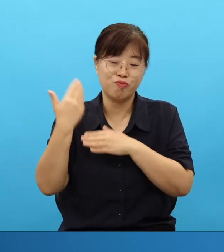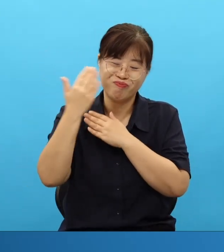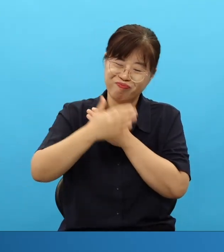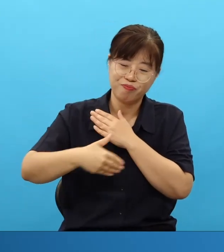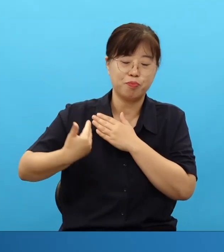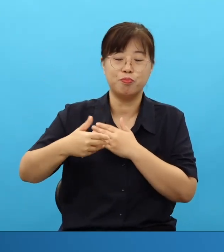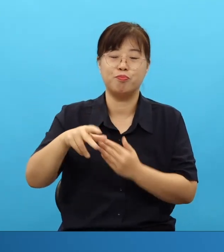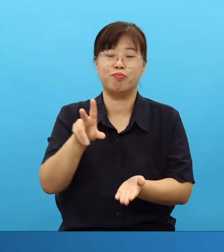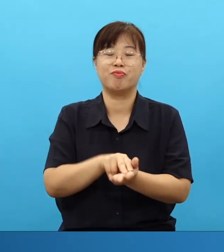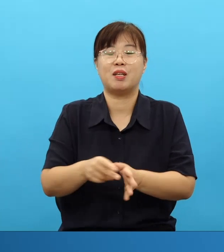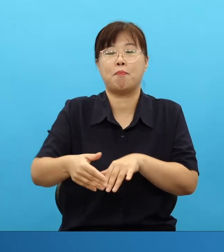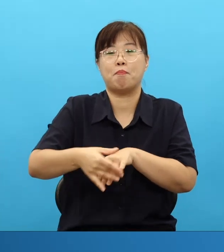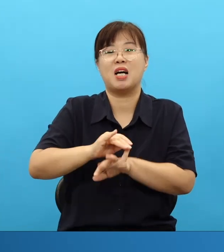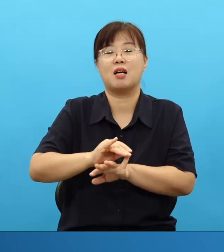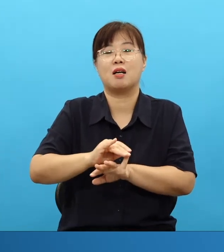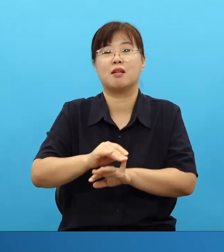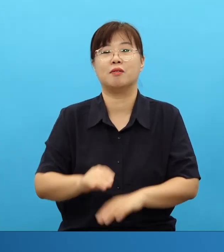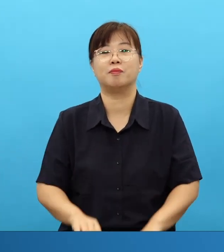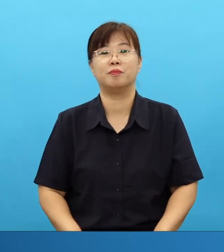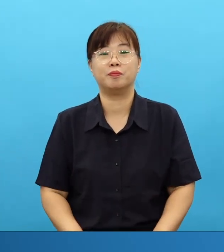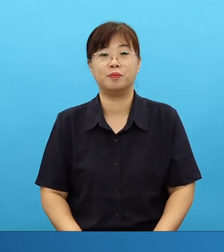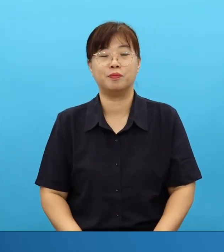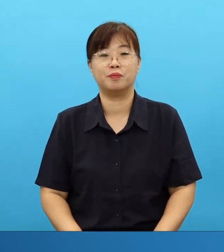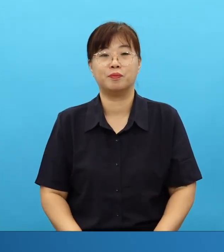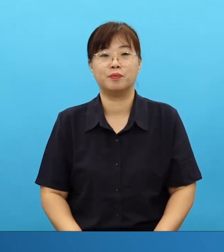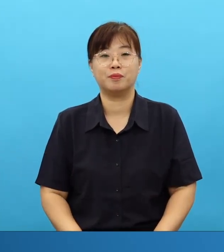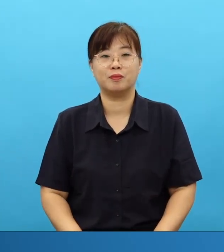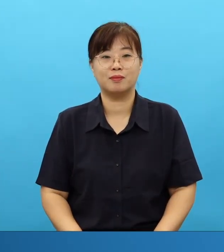사이에 낮에는 어떻게